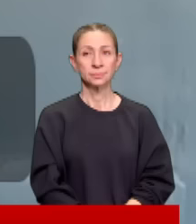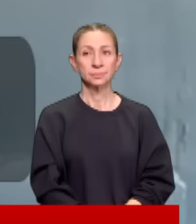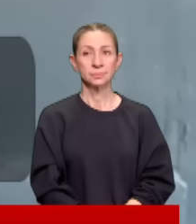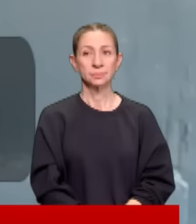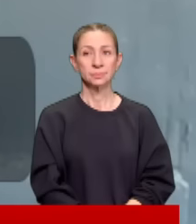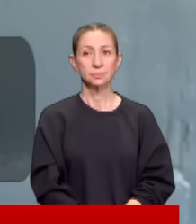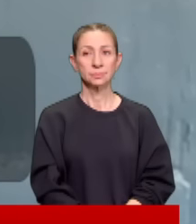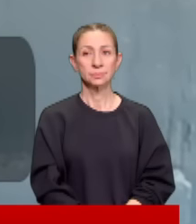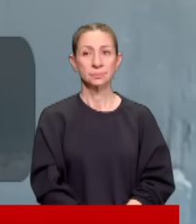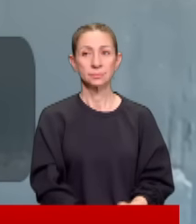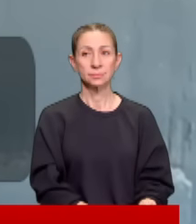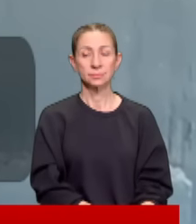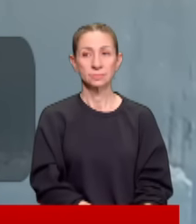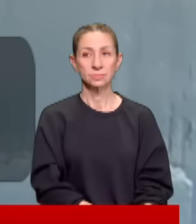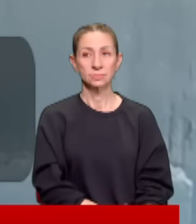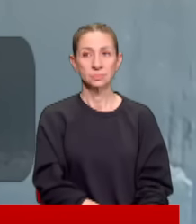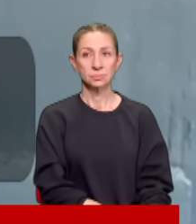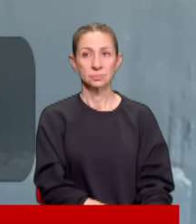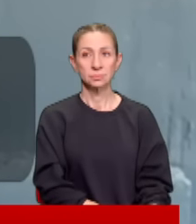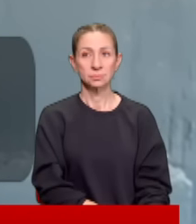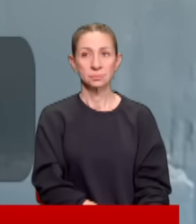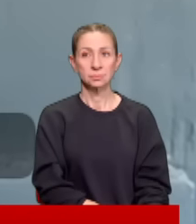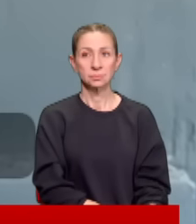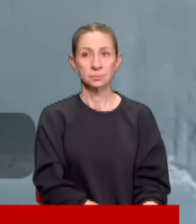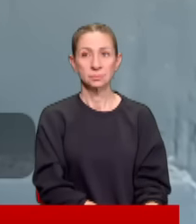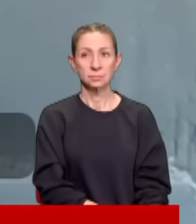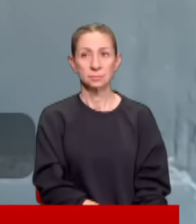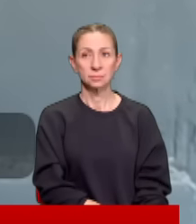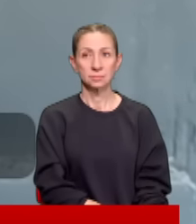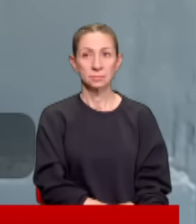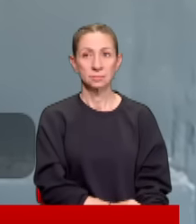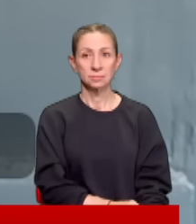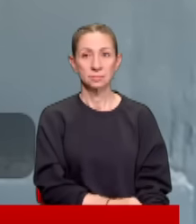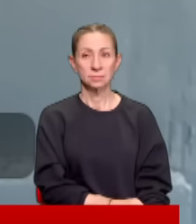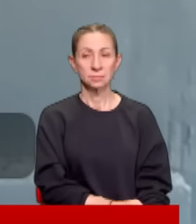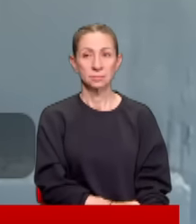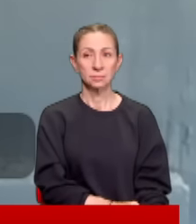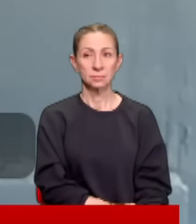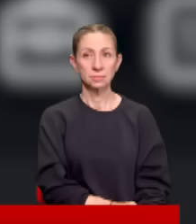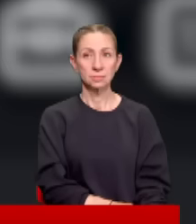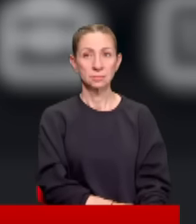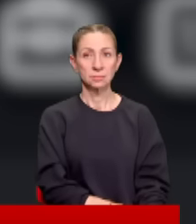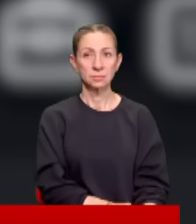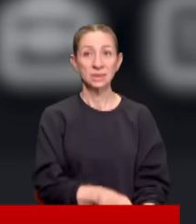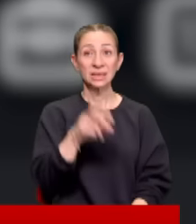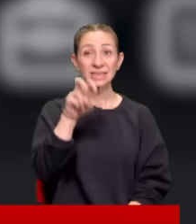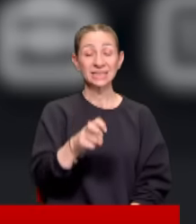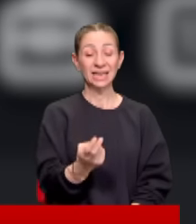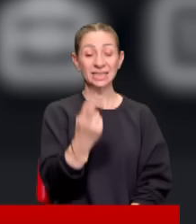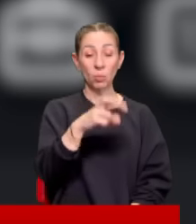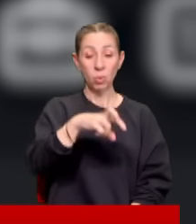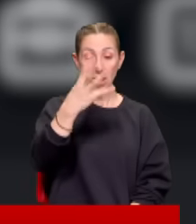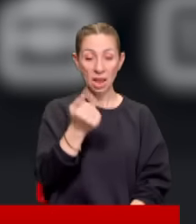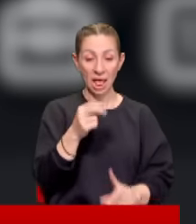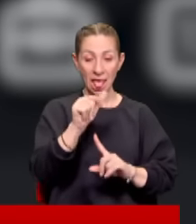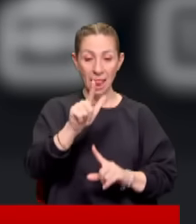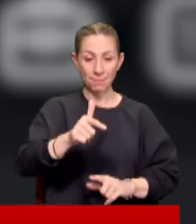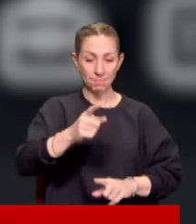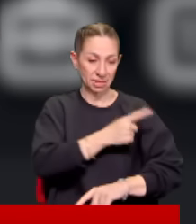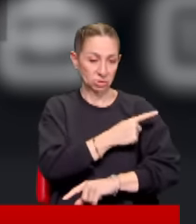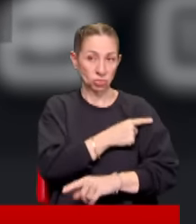alıyorlar. 90-95 almış çocuklar Adalet Bakanlığı'nın mülakatında eleniyor. 87 puan alarak il